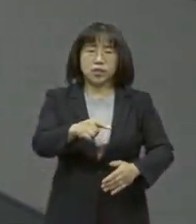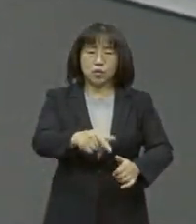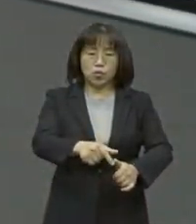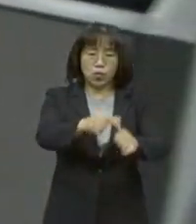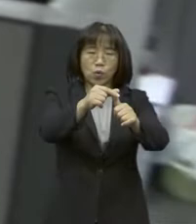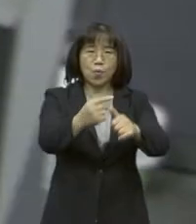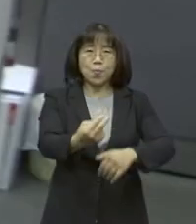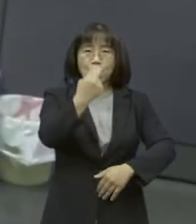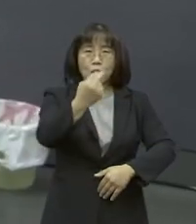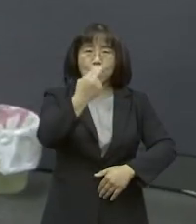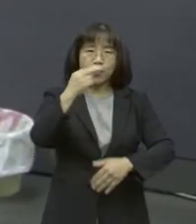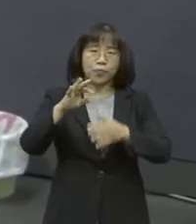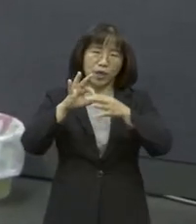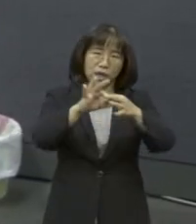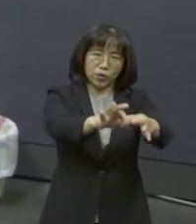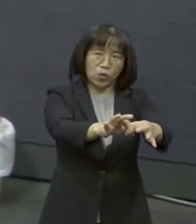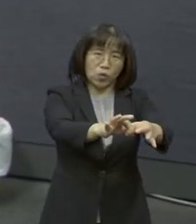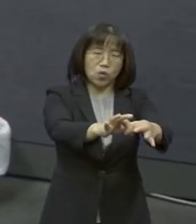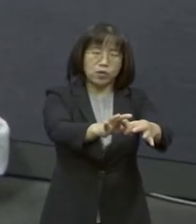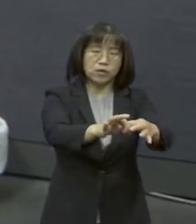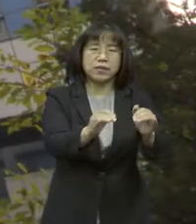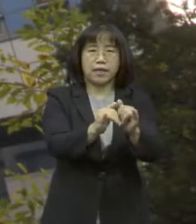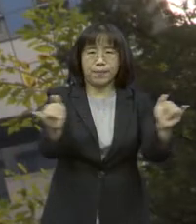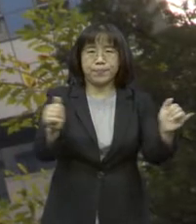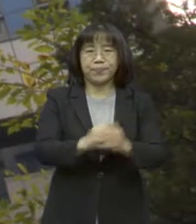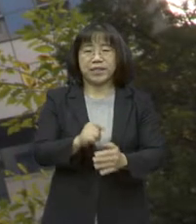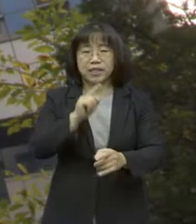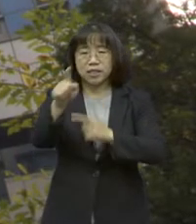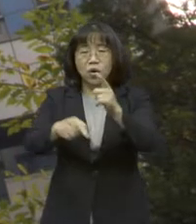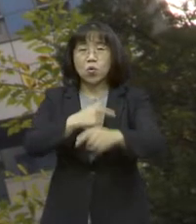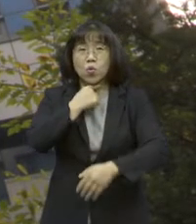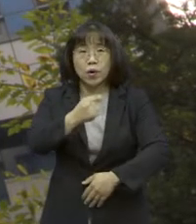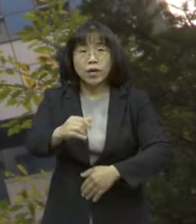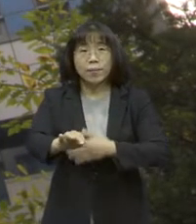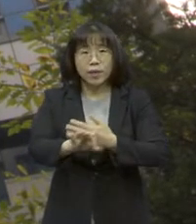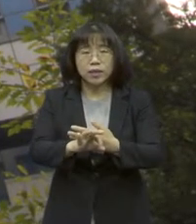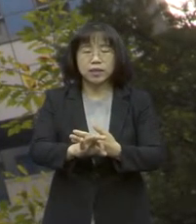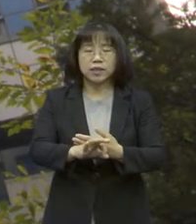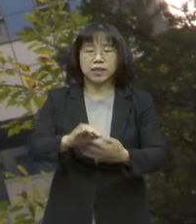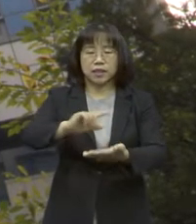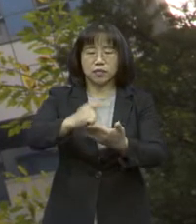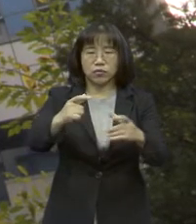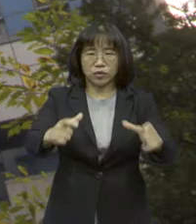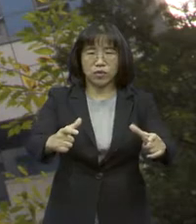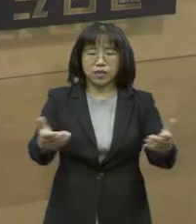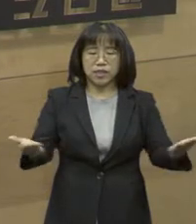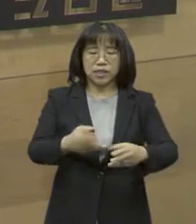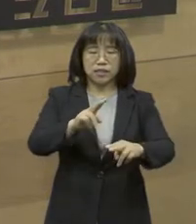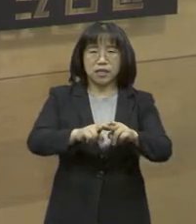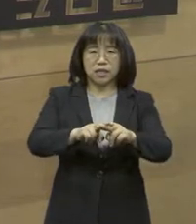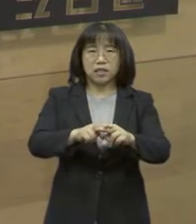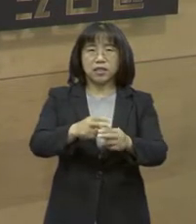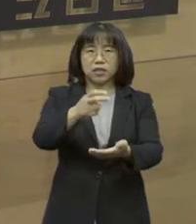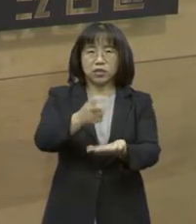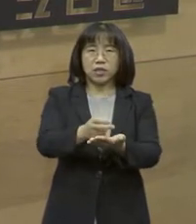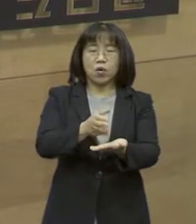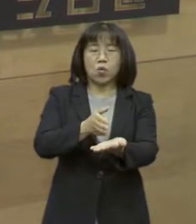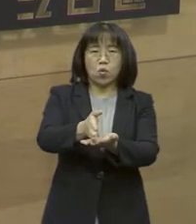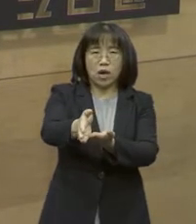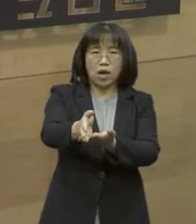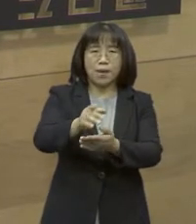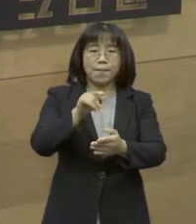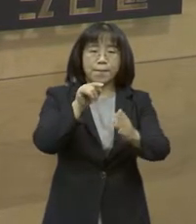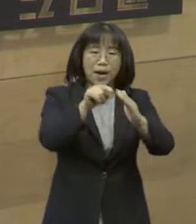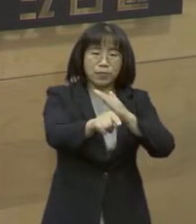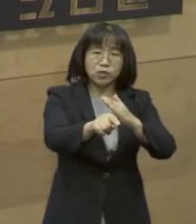유지해야 합니다 신청을 원하는 구미는 강서구청 일자리정책과 를 방문하거나 이메일 팩스 를 통해